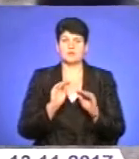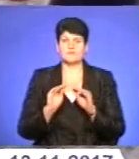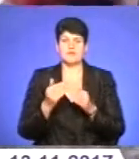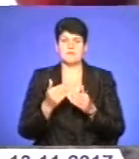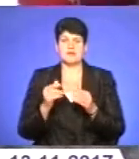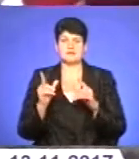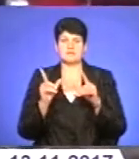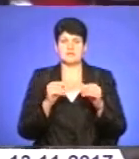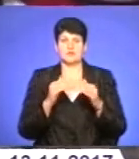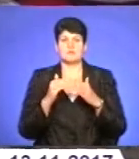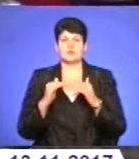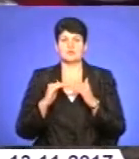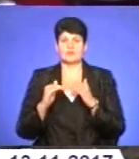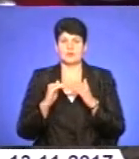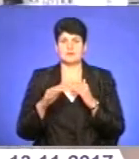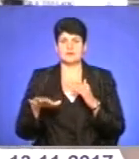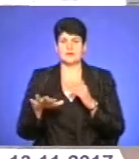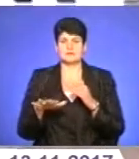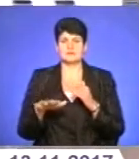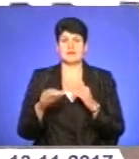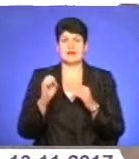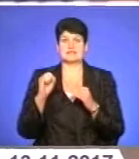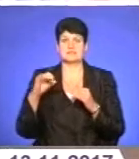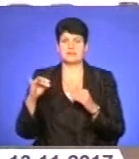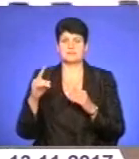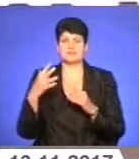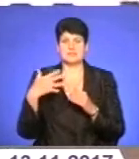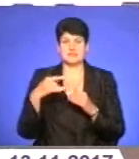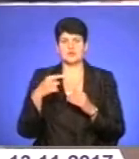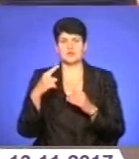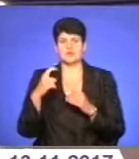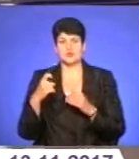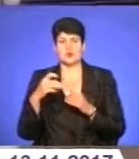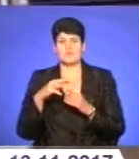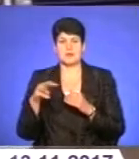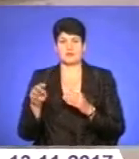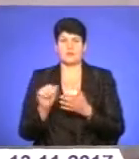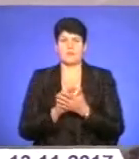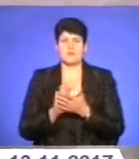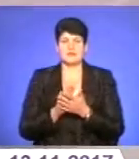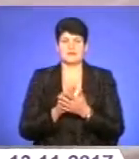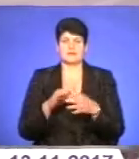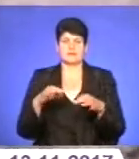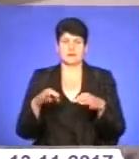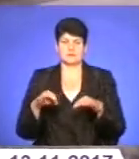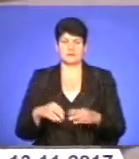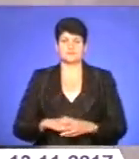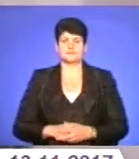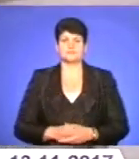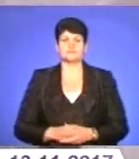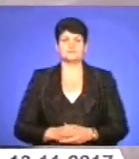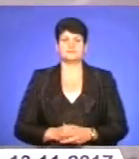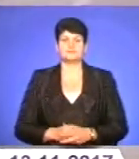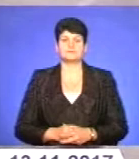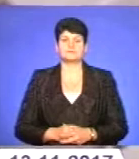виїздом з поля ділянку з асфальтним покриттям 50-100 метрів, щоб на ній помити транспорт. Богдана Сарабун, Андрій Бодак,